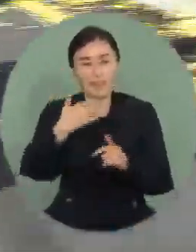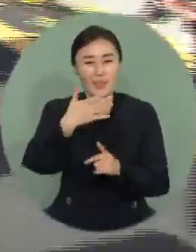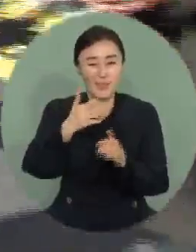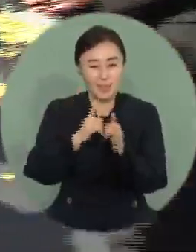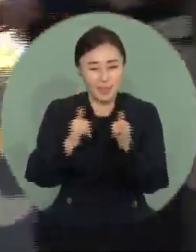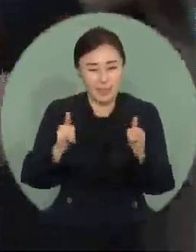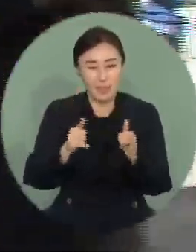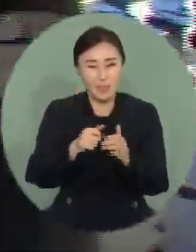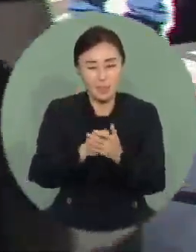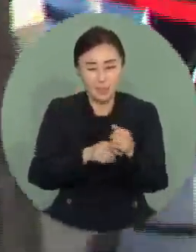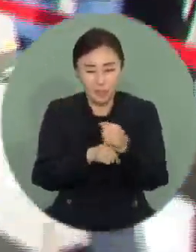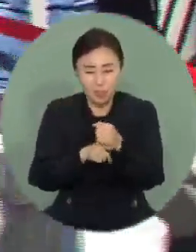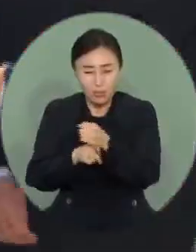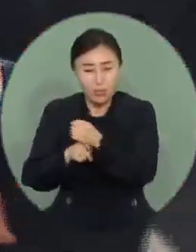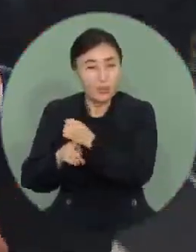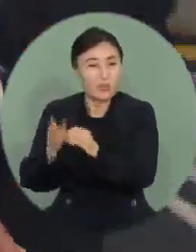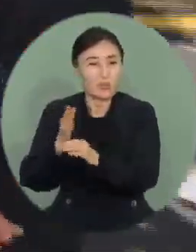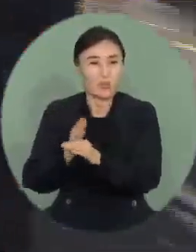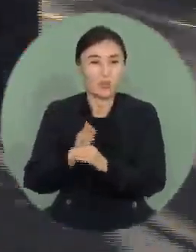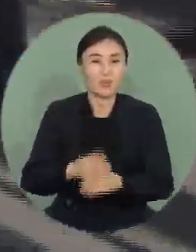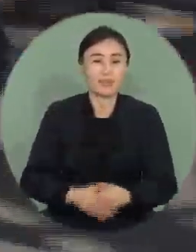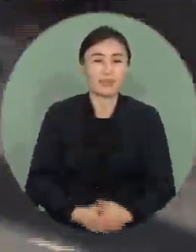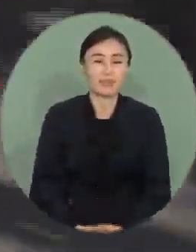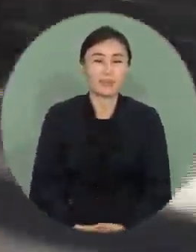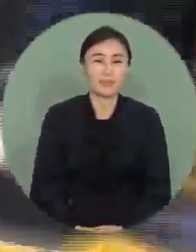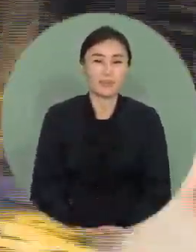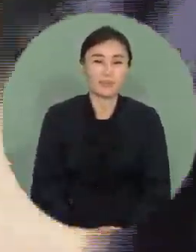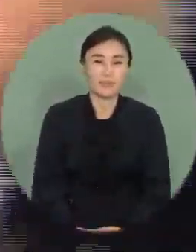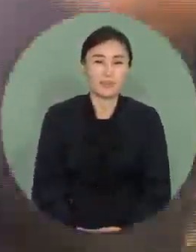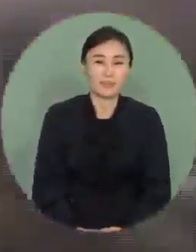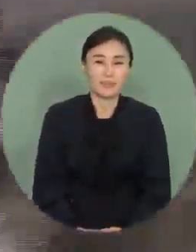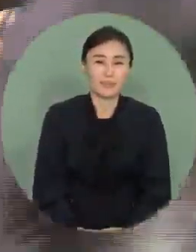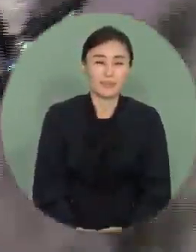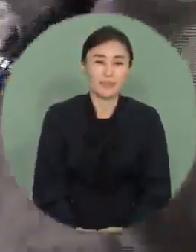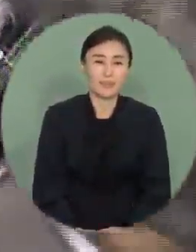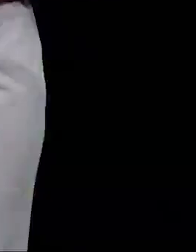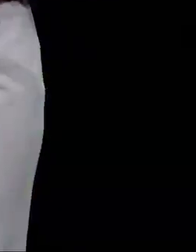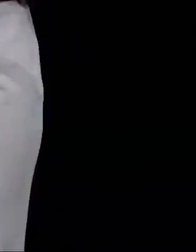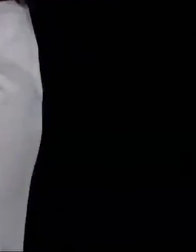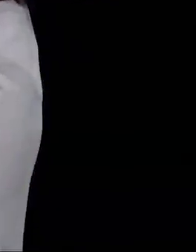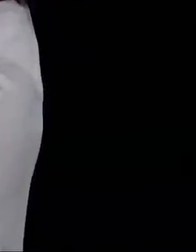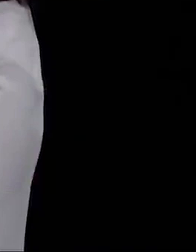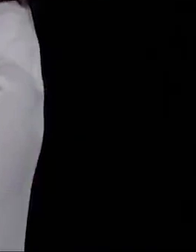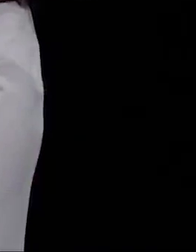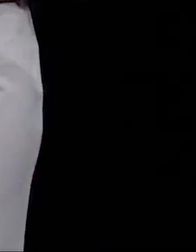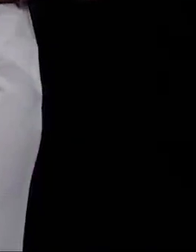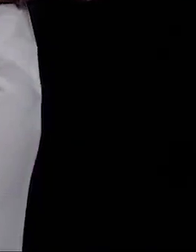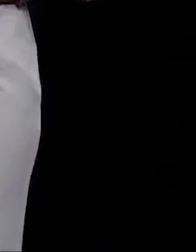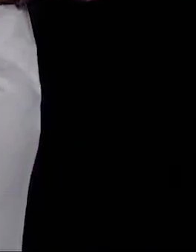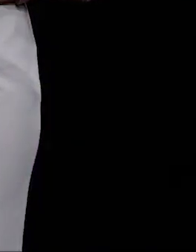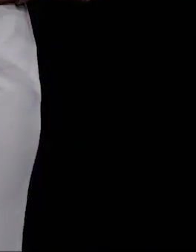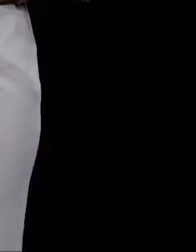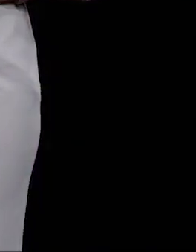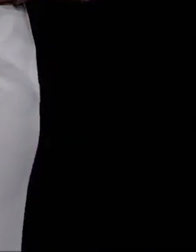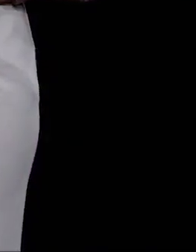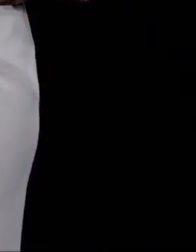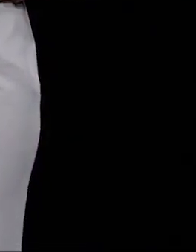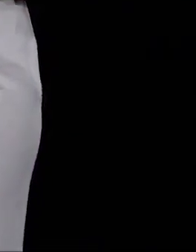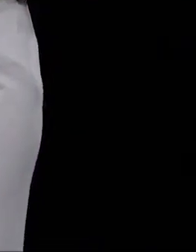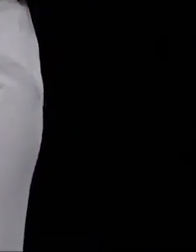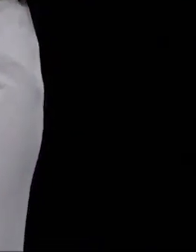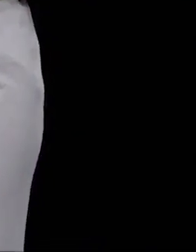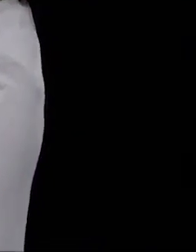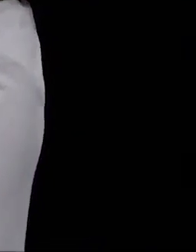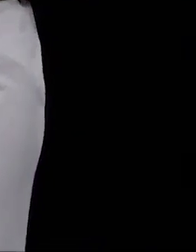대상에 올려놓고 수사를 진행하고 있습니다 MBC 뉴스 송정근 있니다 언제 어디서나 내손안의